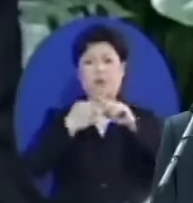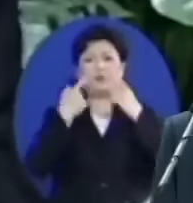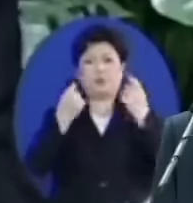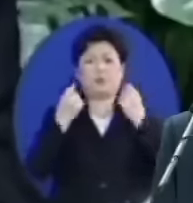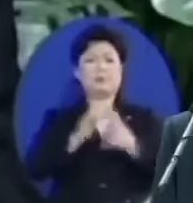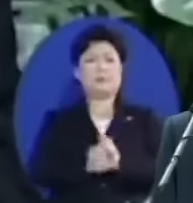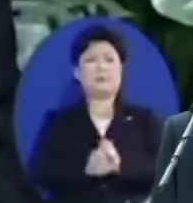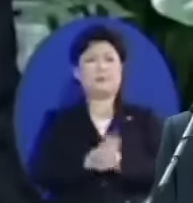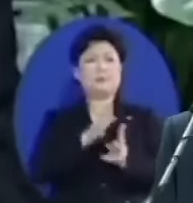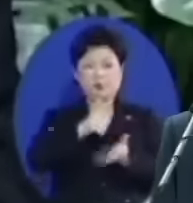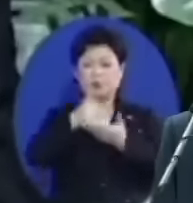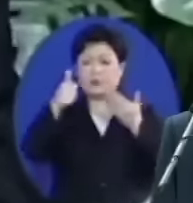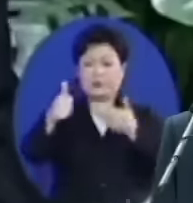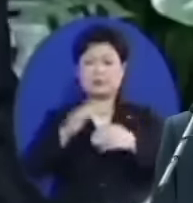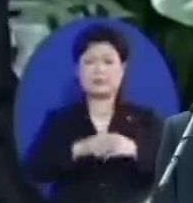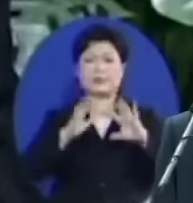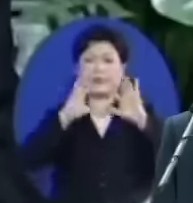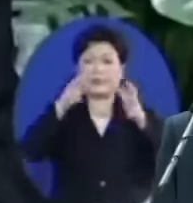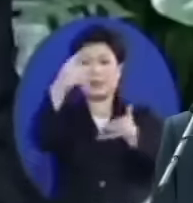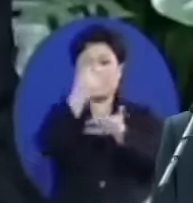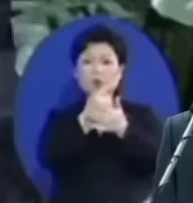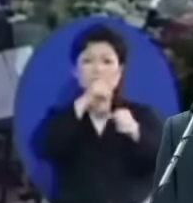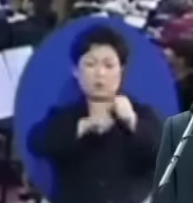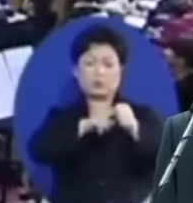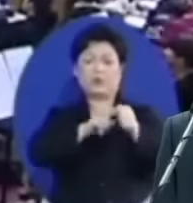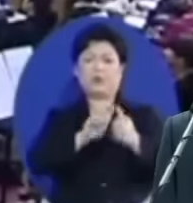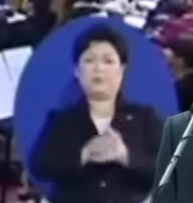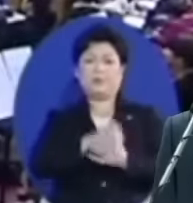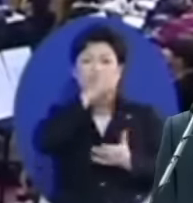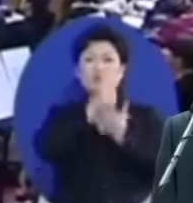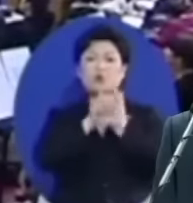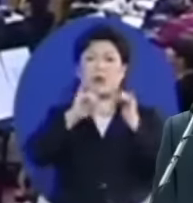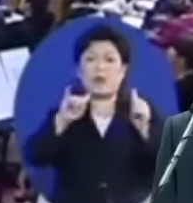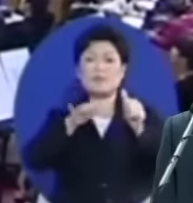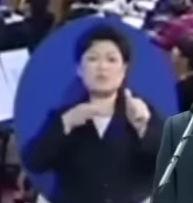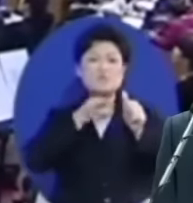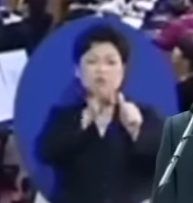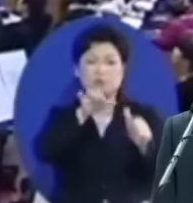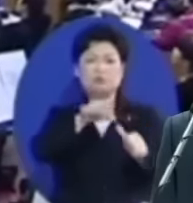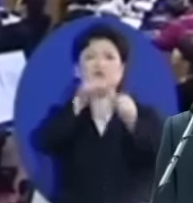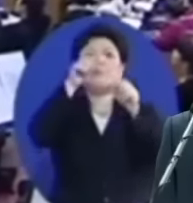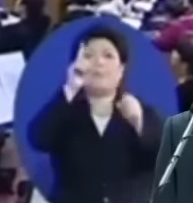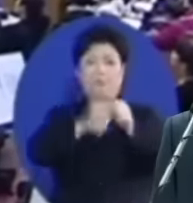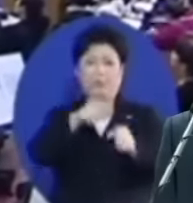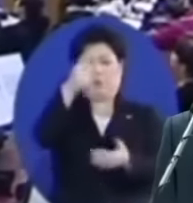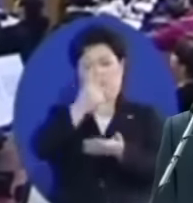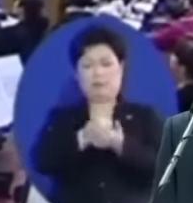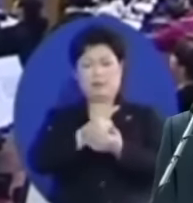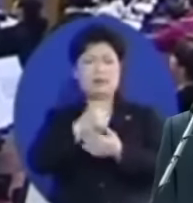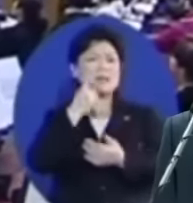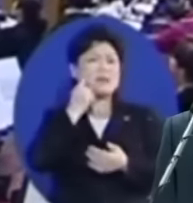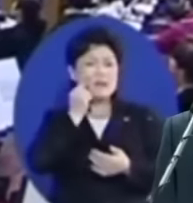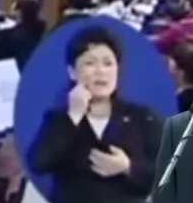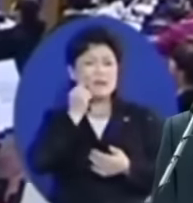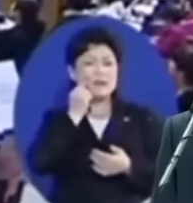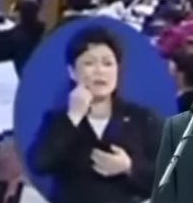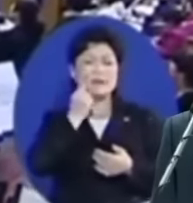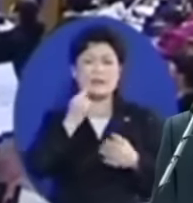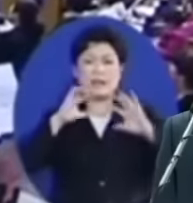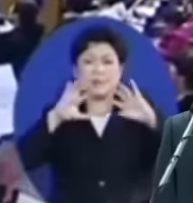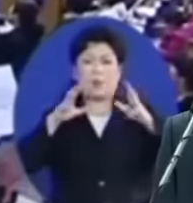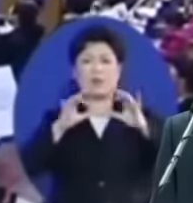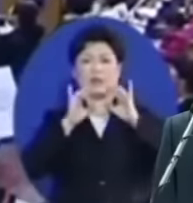것입니다. 주님께서 이 세상에 오신 것은 죄인을 불러 구원하러 오신 것입니다. 일본에 낳은 최고의